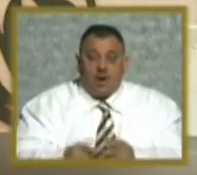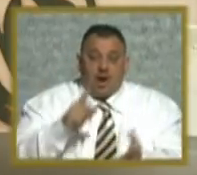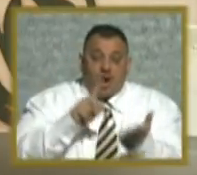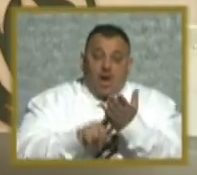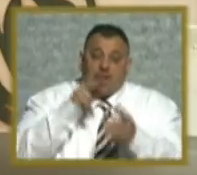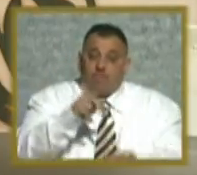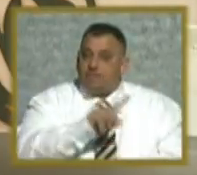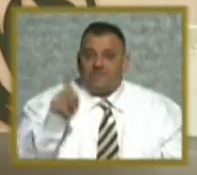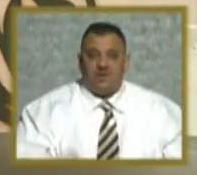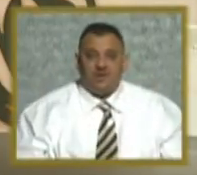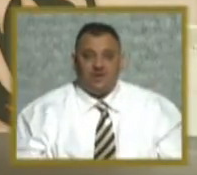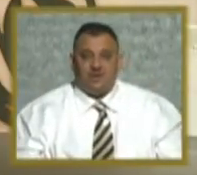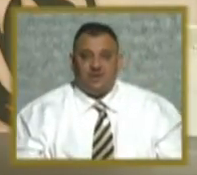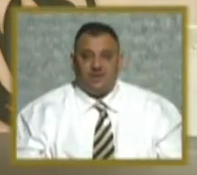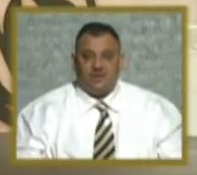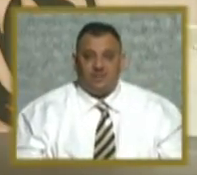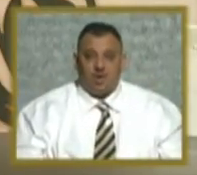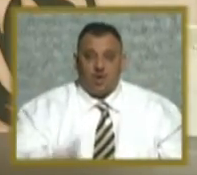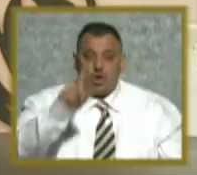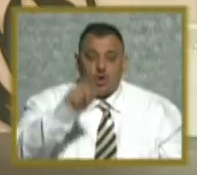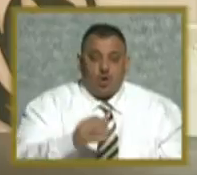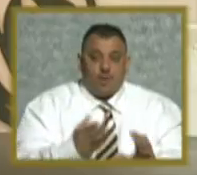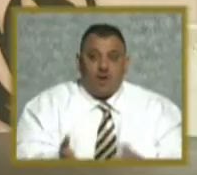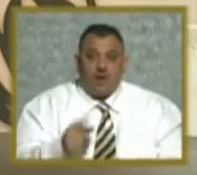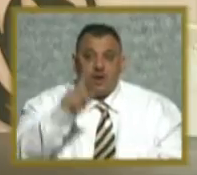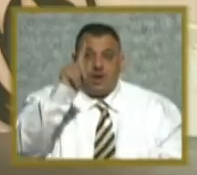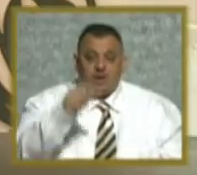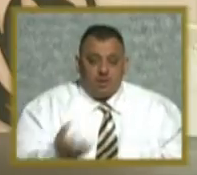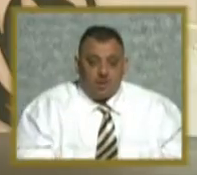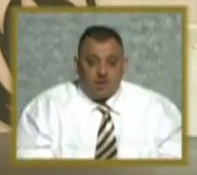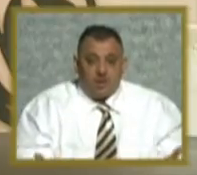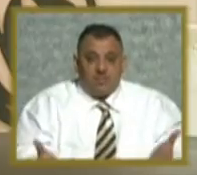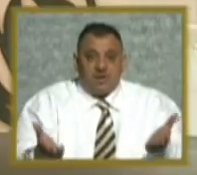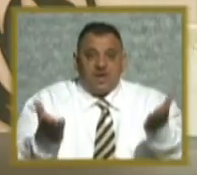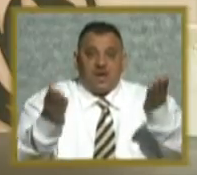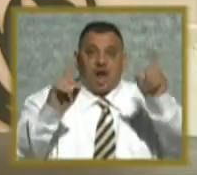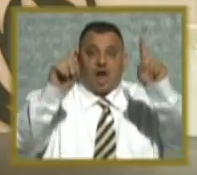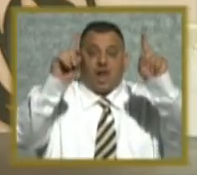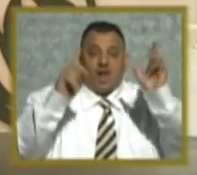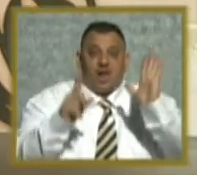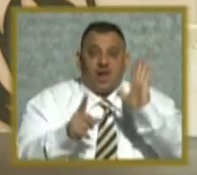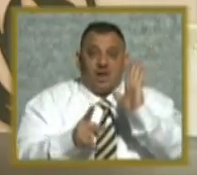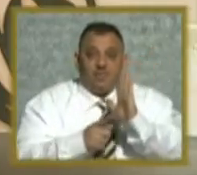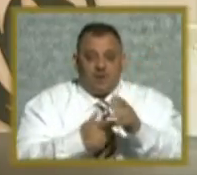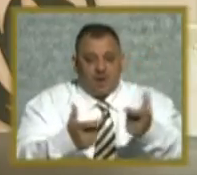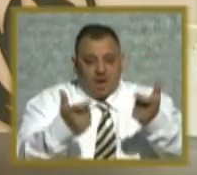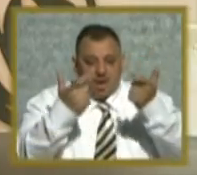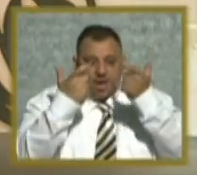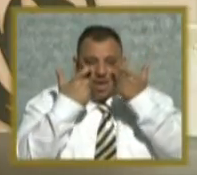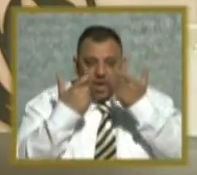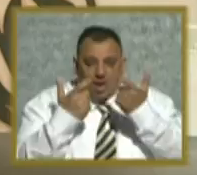يظلم ربك أحد. ويوم القيامة قال تعالى يوم يقوم الناس لرب العالمين ويحذركم الله